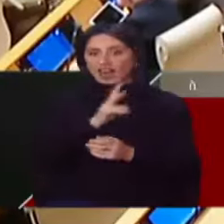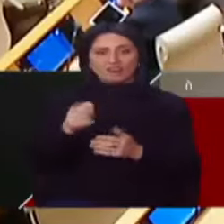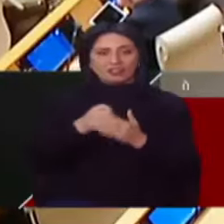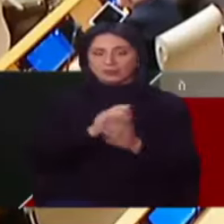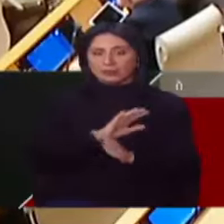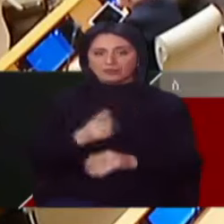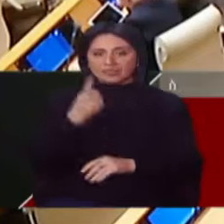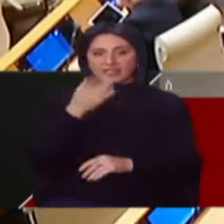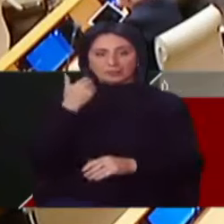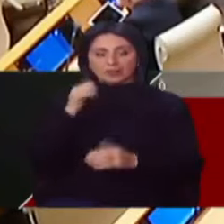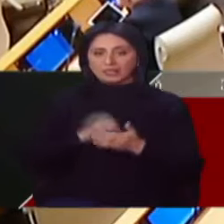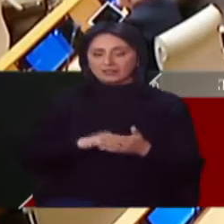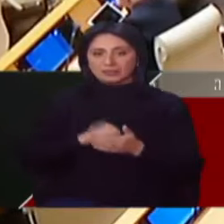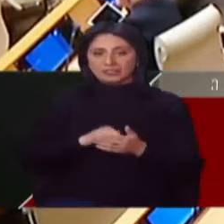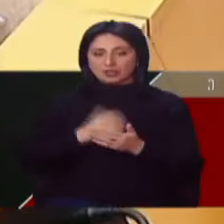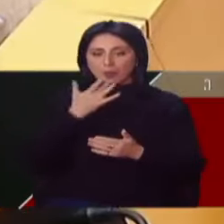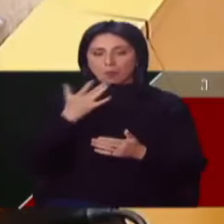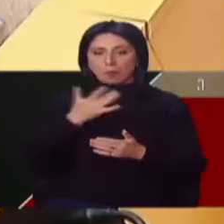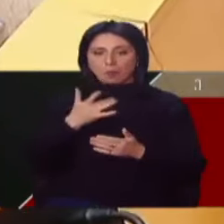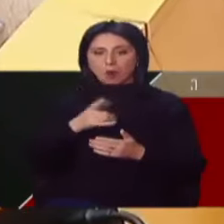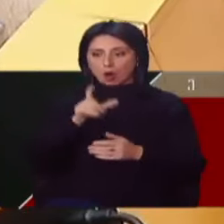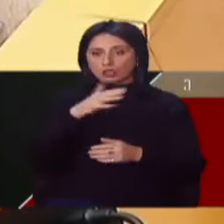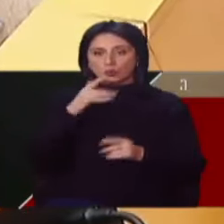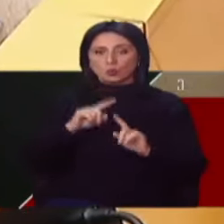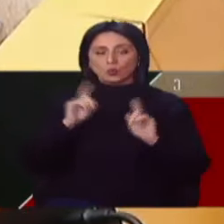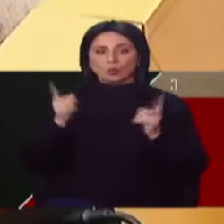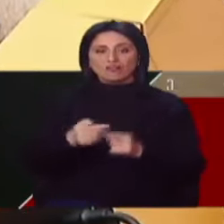miagtsia erti martivi mizezit. Politikur aktorta